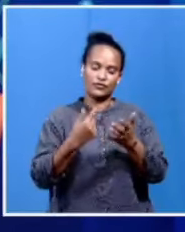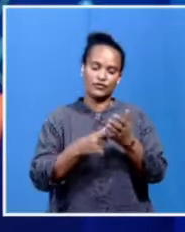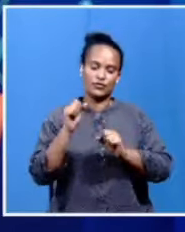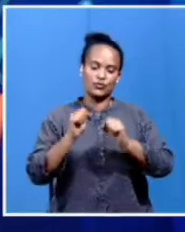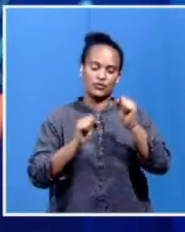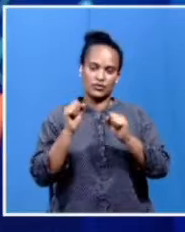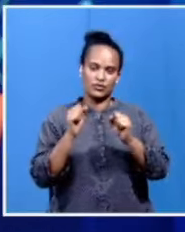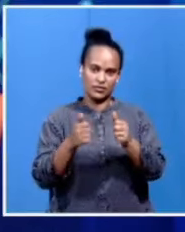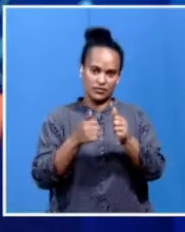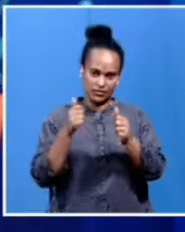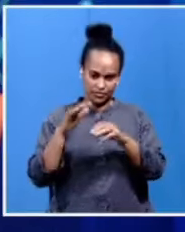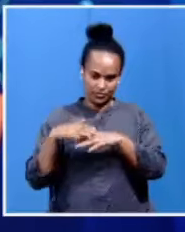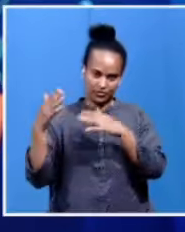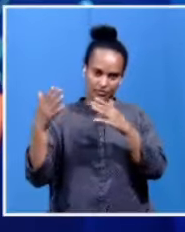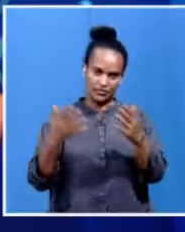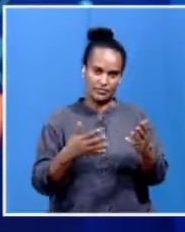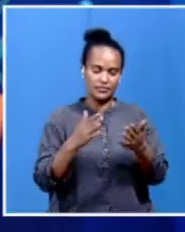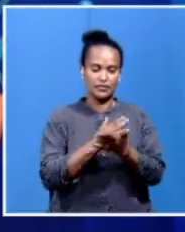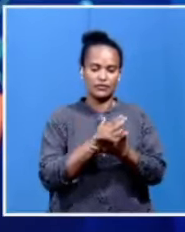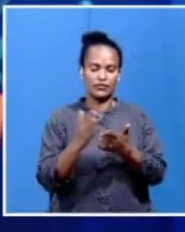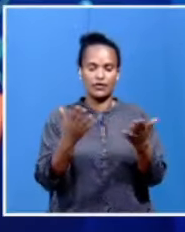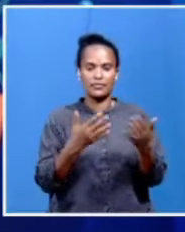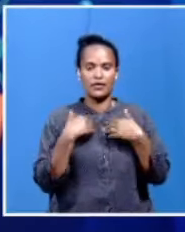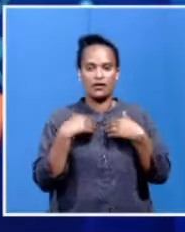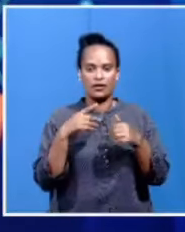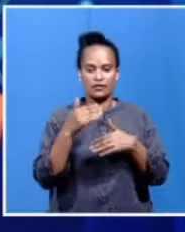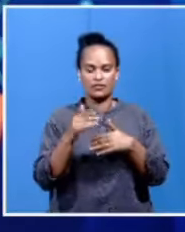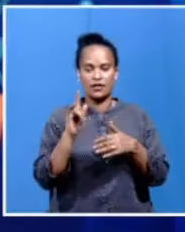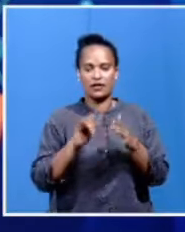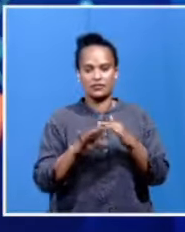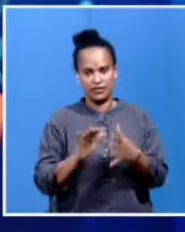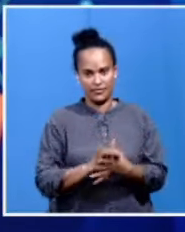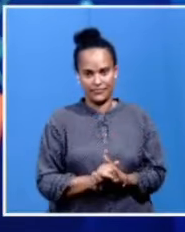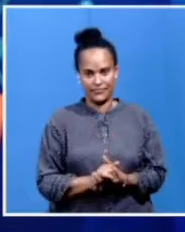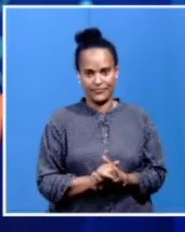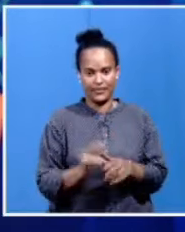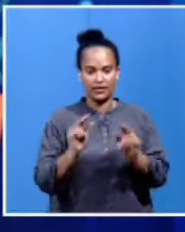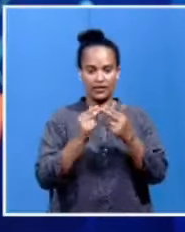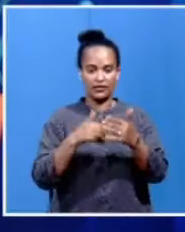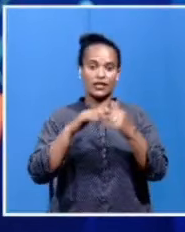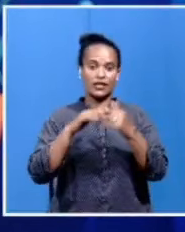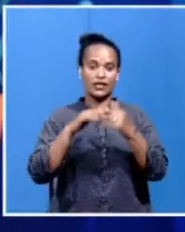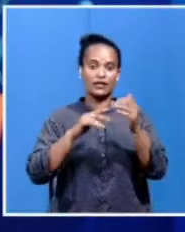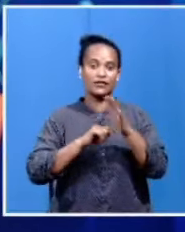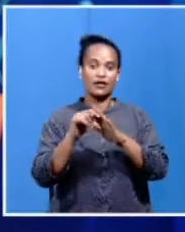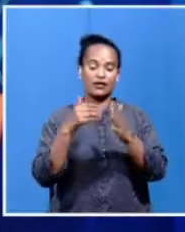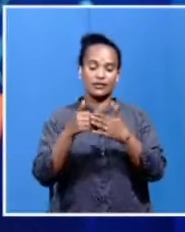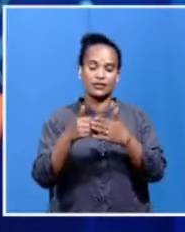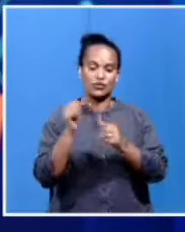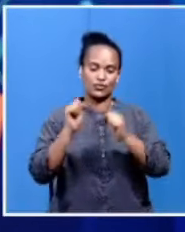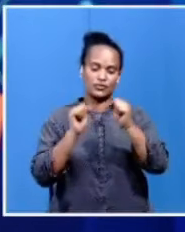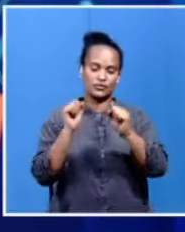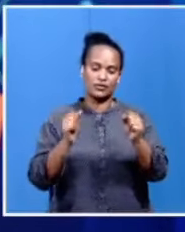الدر كتكاتلو يلوون نبزور الدر كتساتفو عديمنا لنا نبز غلط الزينا كسيكر قانتات كوش سيد تقرايك بزحان